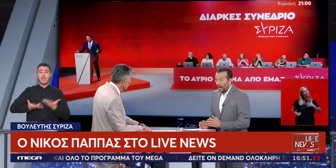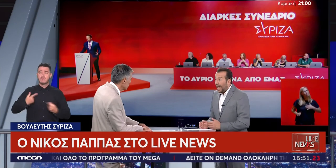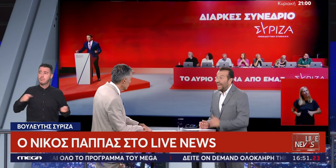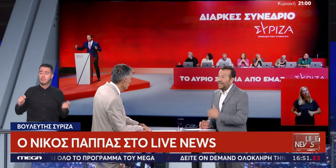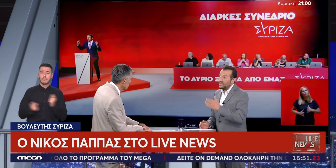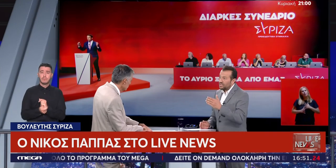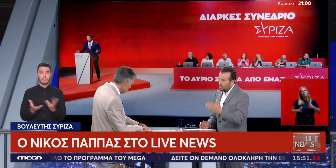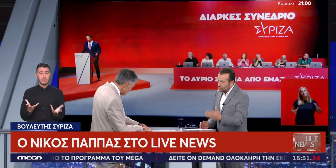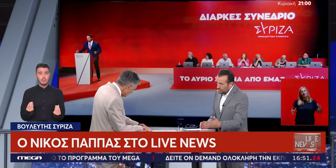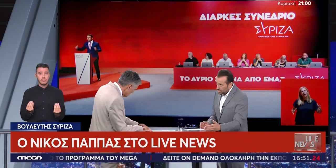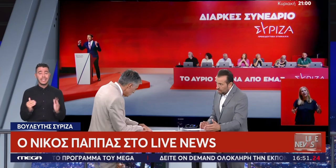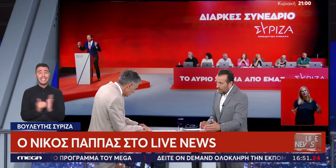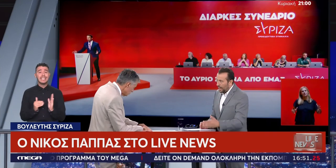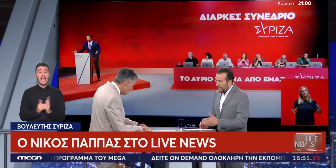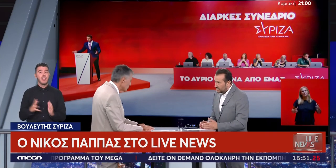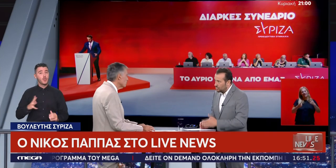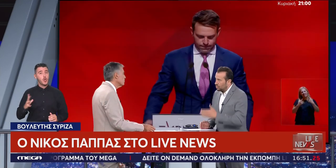συμμετοχή.